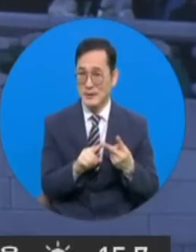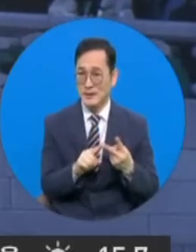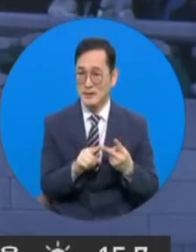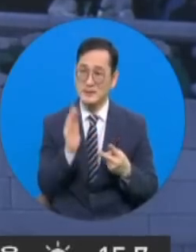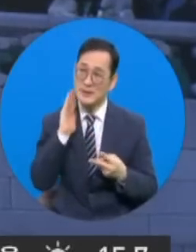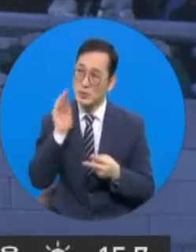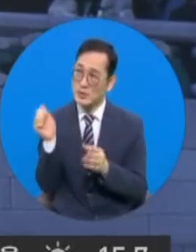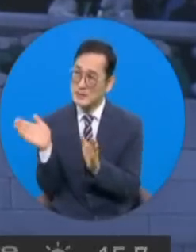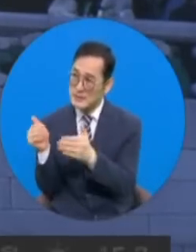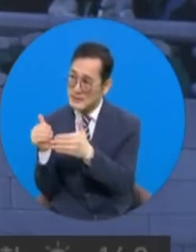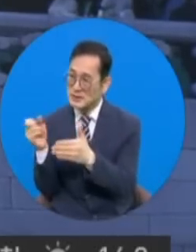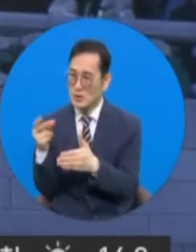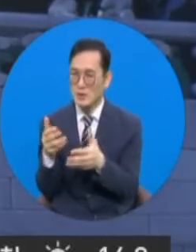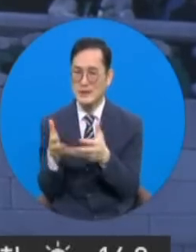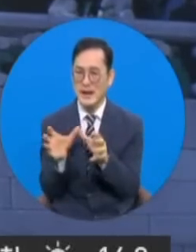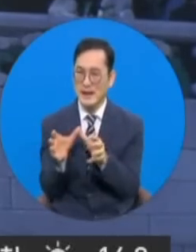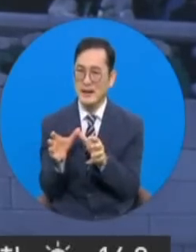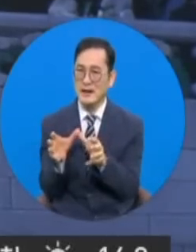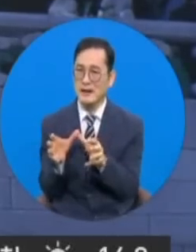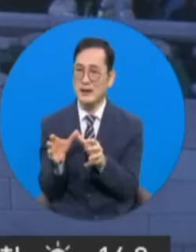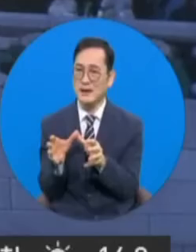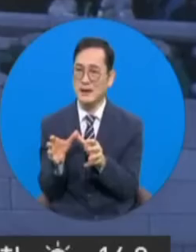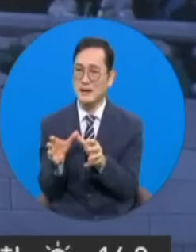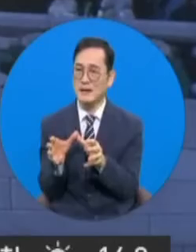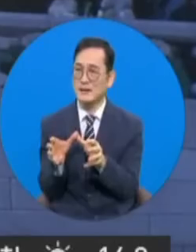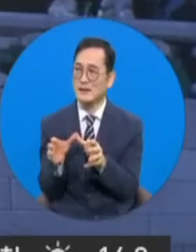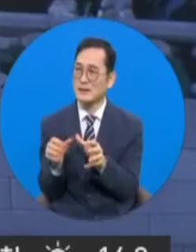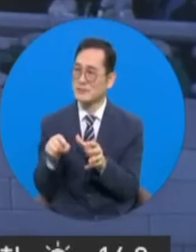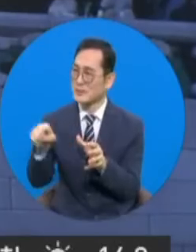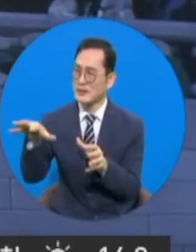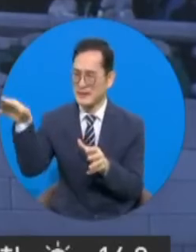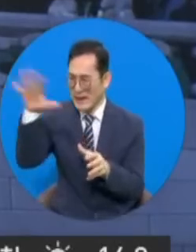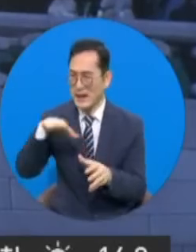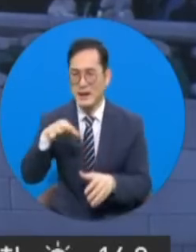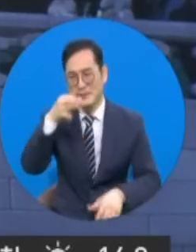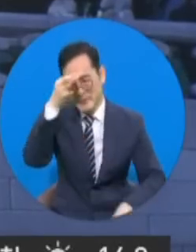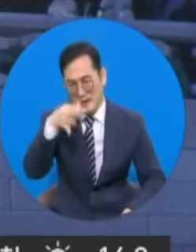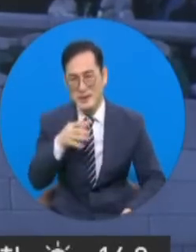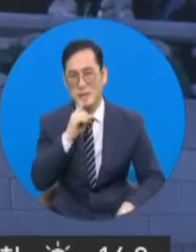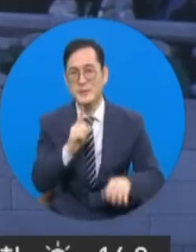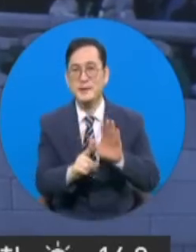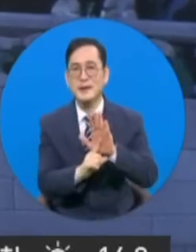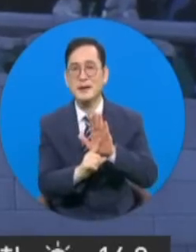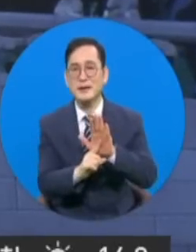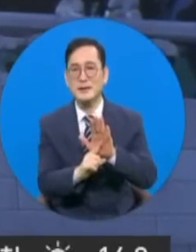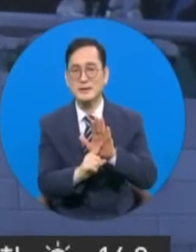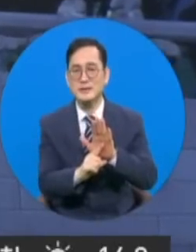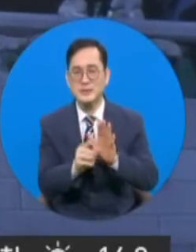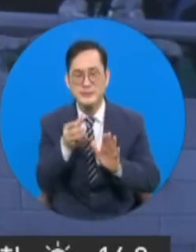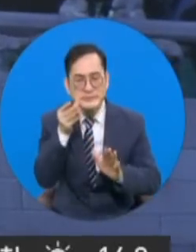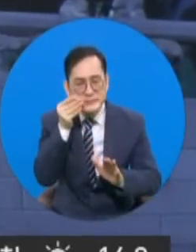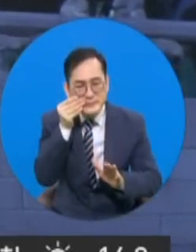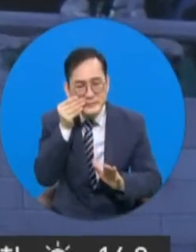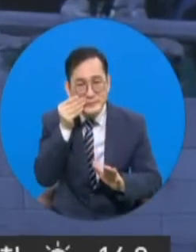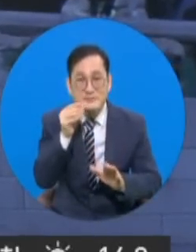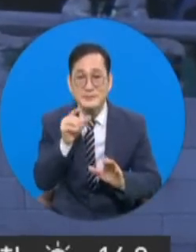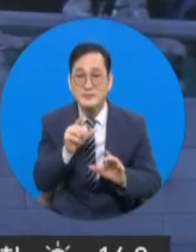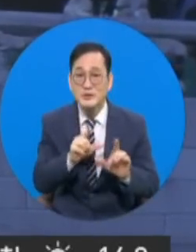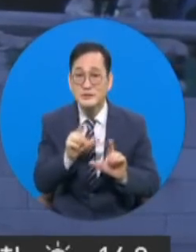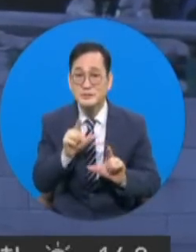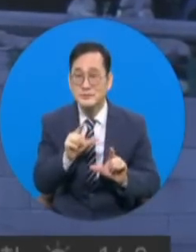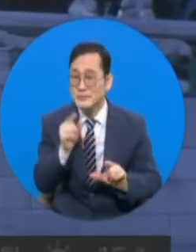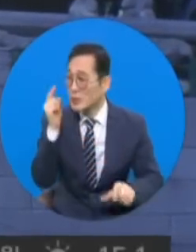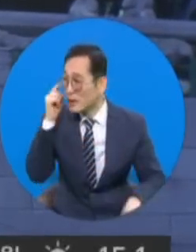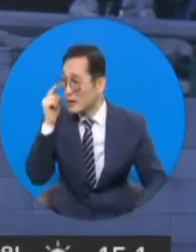대표 지도부 국민들에게 죄송하다는 사과를 어제 했어요 좀 스탠스가 좀 달라진 것 같다라는 관측도 나오는데 어떻게 보셨습니까